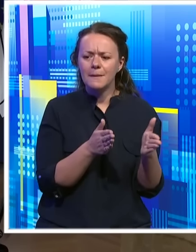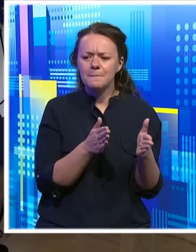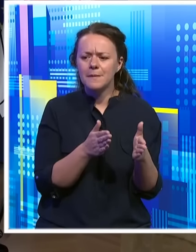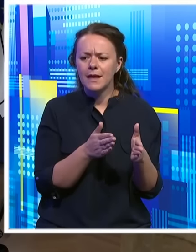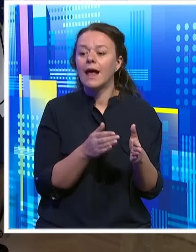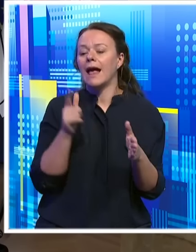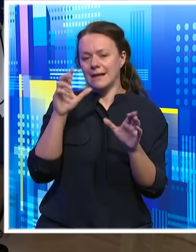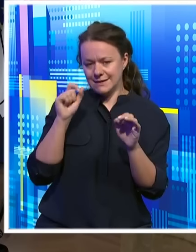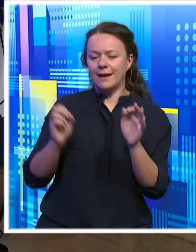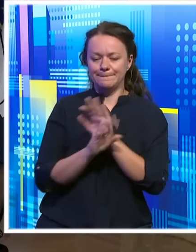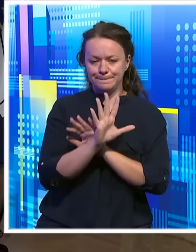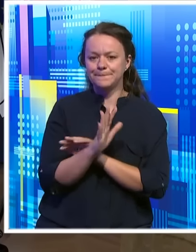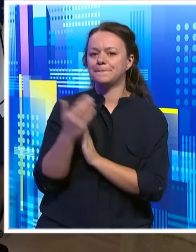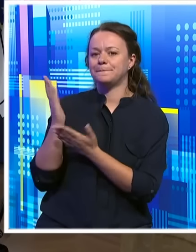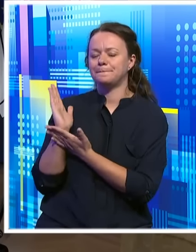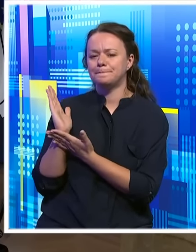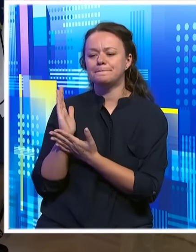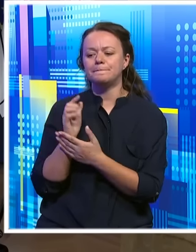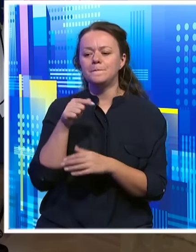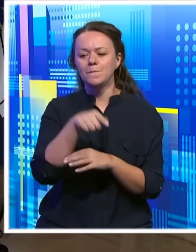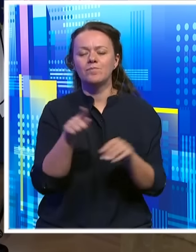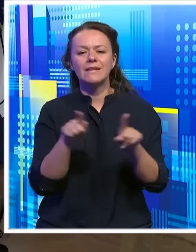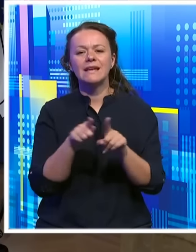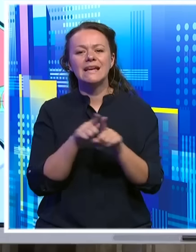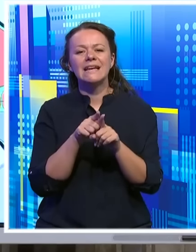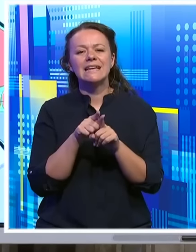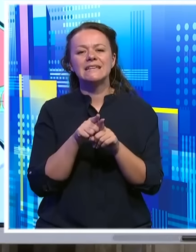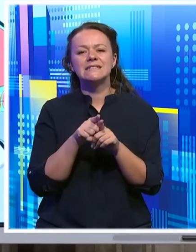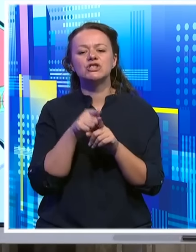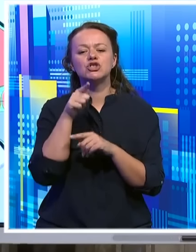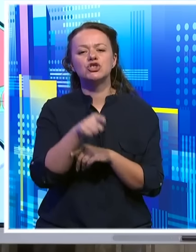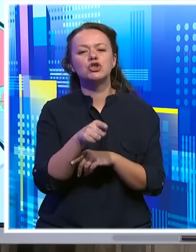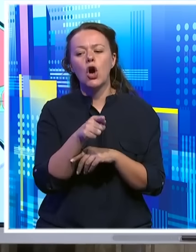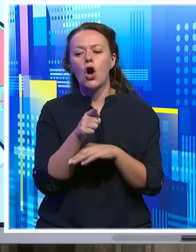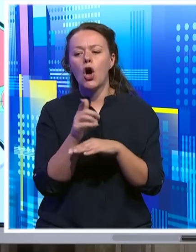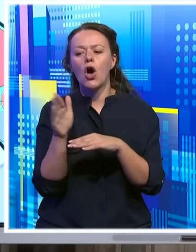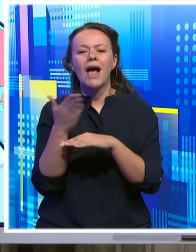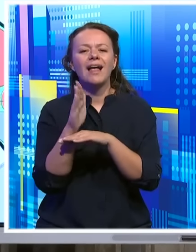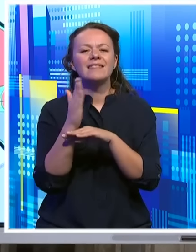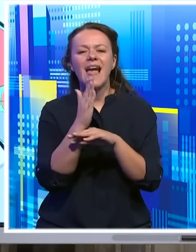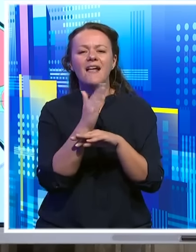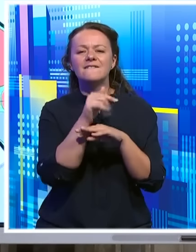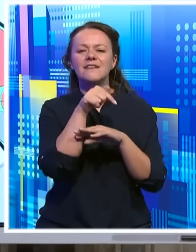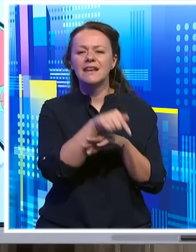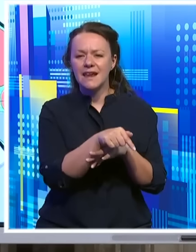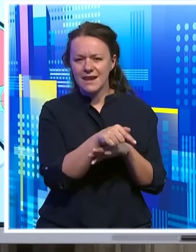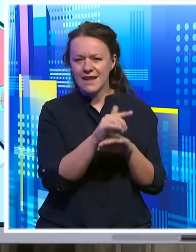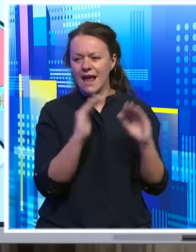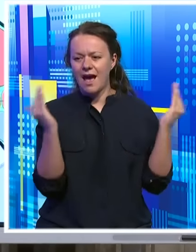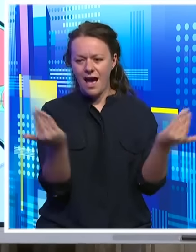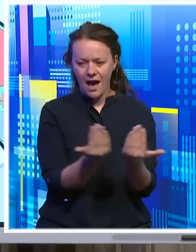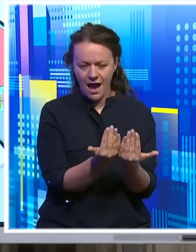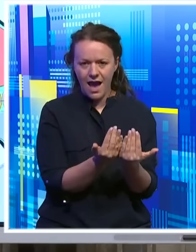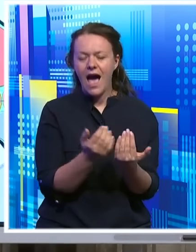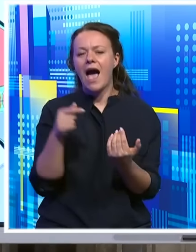prethodnu, tu. Tu ćemo imati i delfinarijum i imamo veoma važan razlog zašto će biti delfinarijum na Expu. Dakle, akvarijum